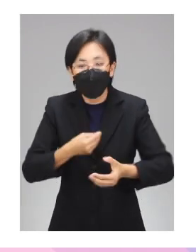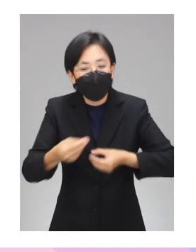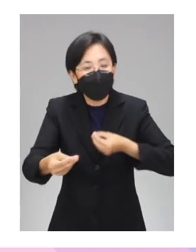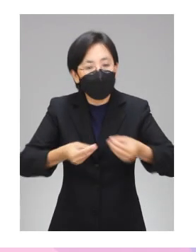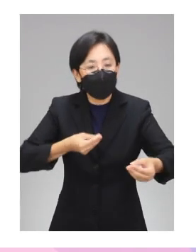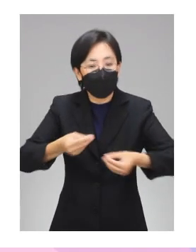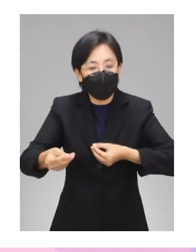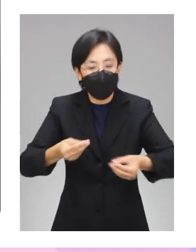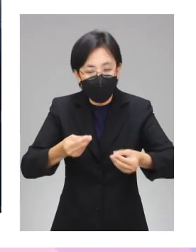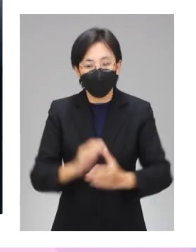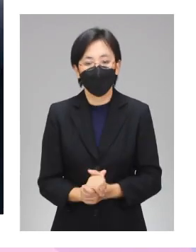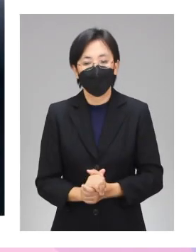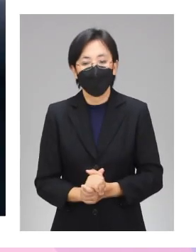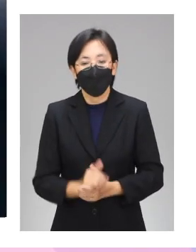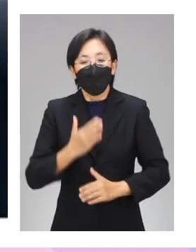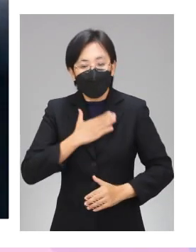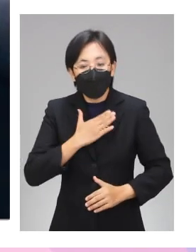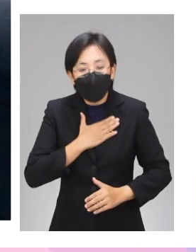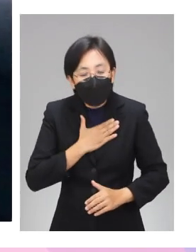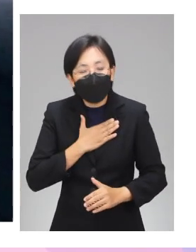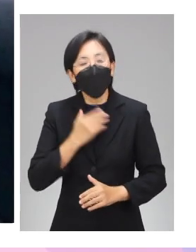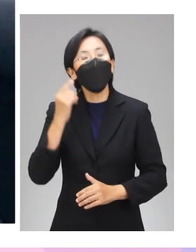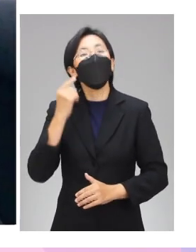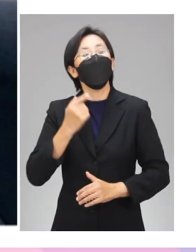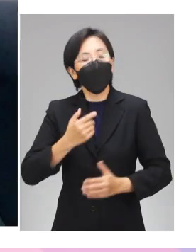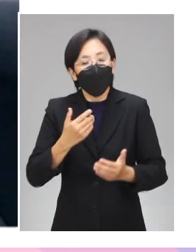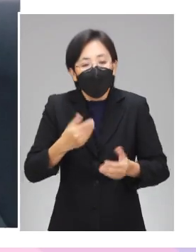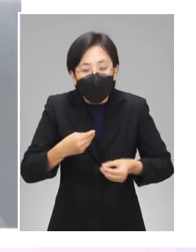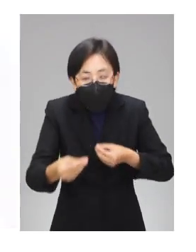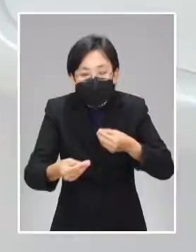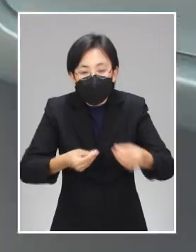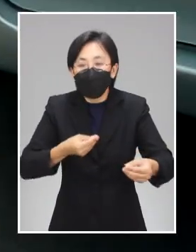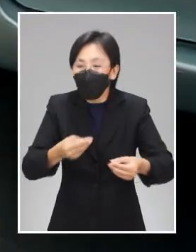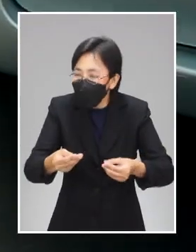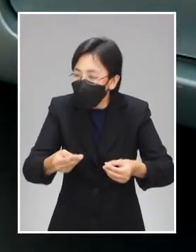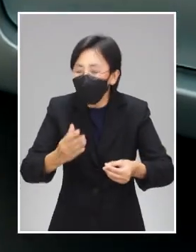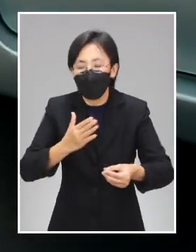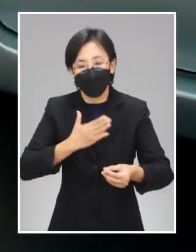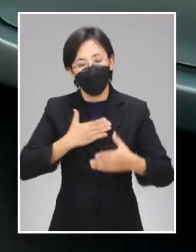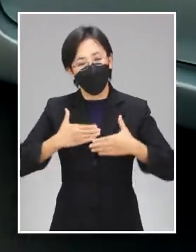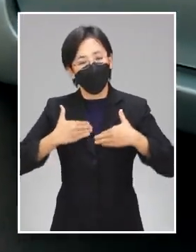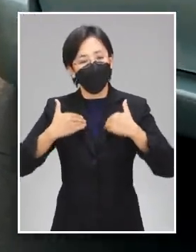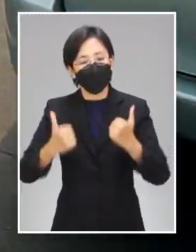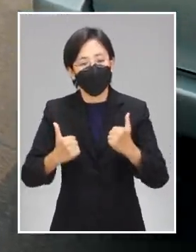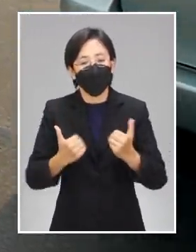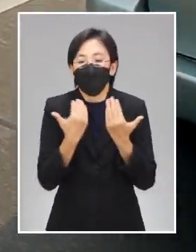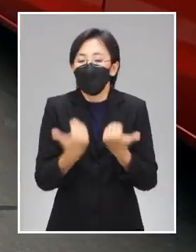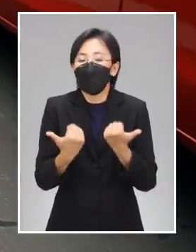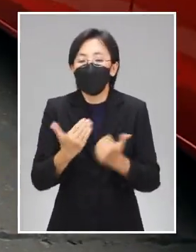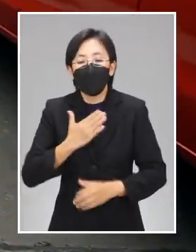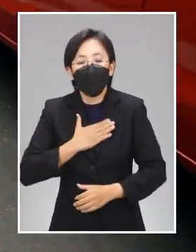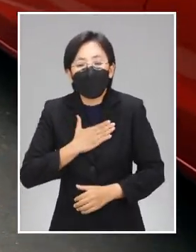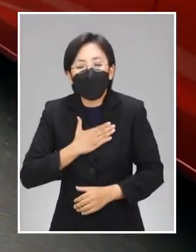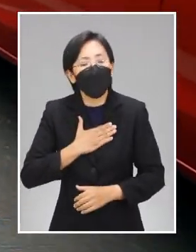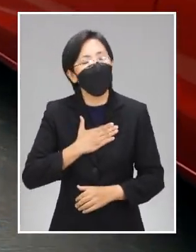ให้เขาบอกเมื่อไหร่ผมรู้จักเป็นผู้ให้เพื่อนั้นผมจะมีความสุขทุกวันนี้ผมพูดง่ายๆว่าผมไม่เค